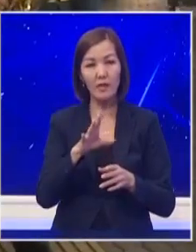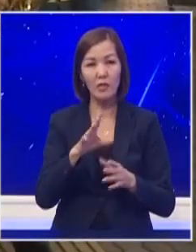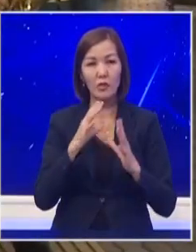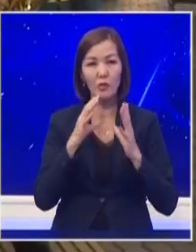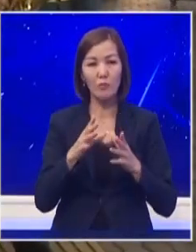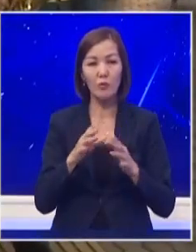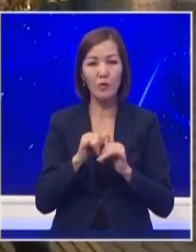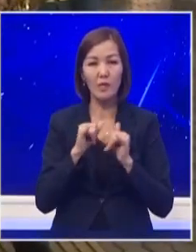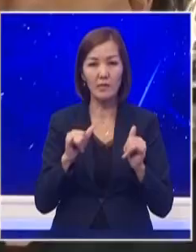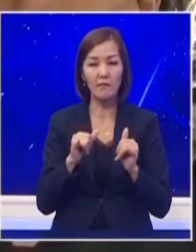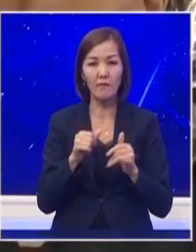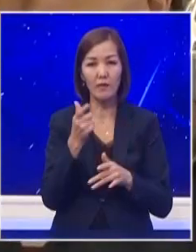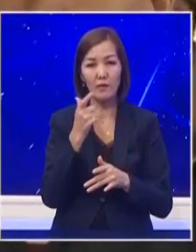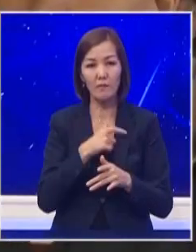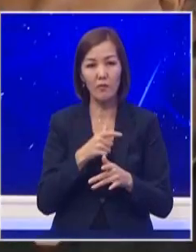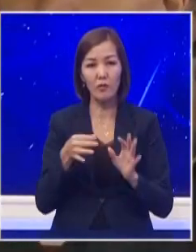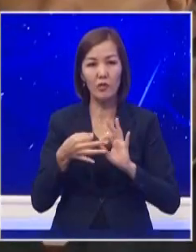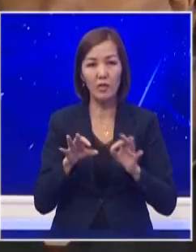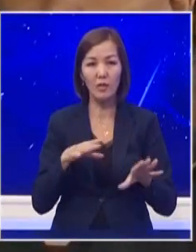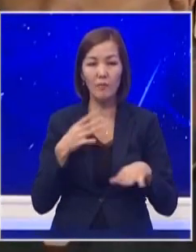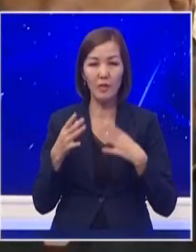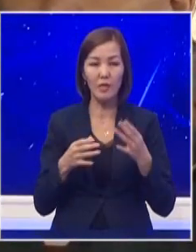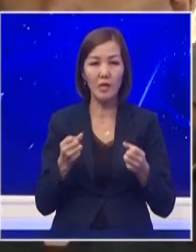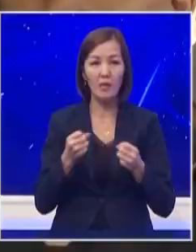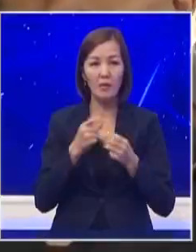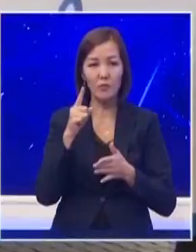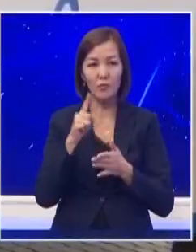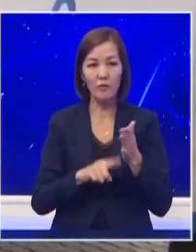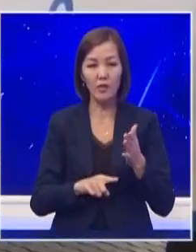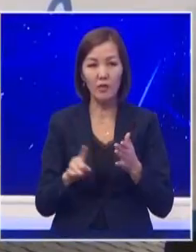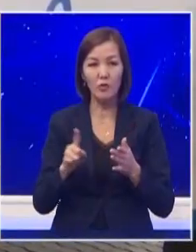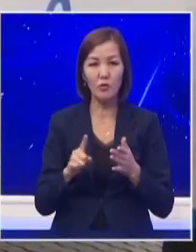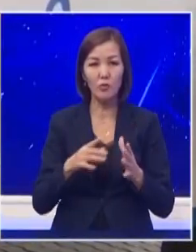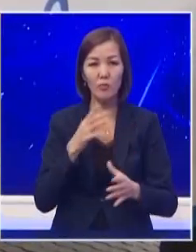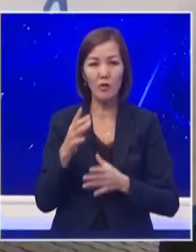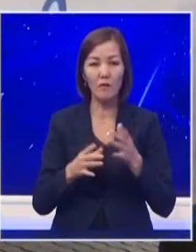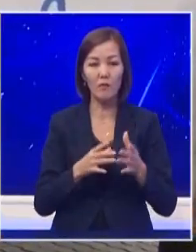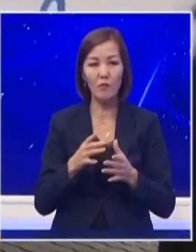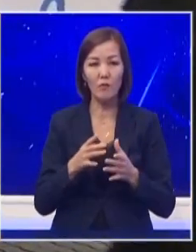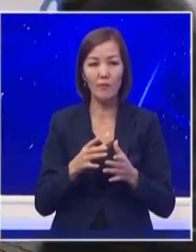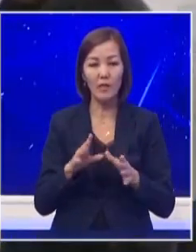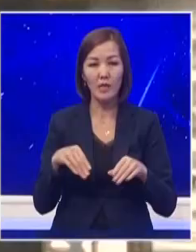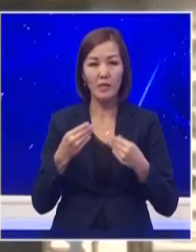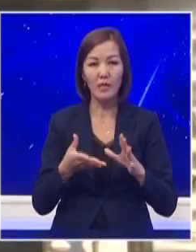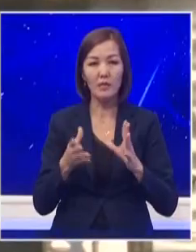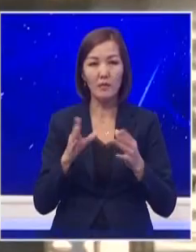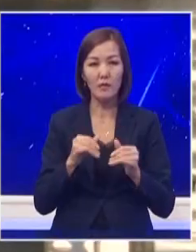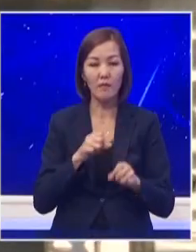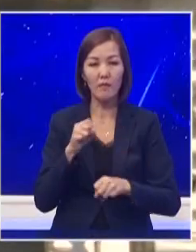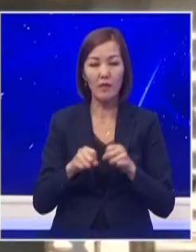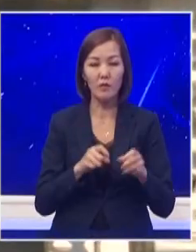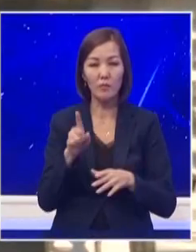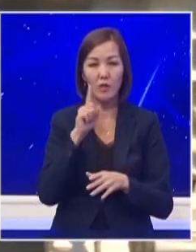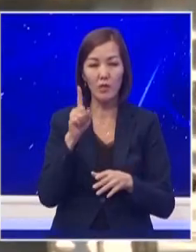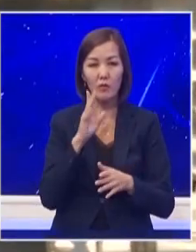еще есть куда расти и развивать свой талант Кроме того спортсмены уверен что его Успех на мировой спортивной арене даст пяток в развитии велоспорта